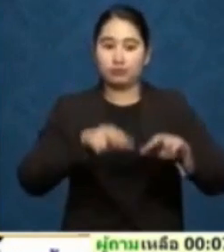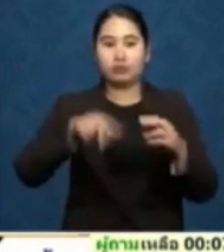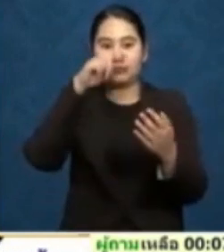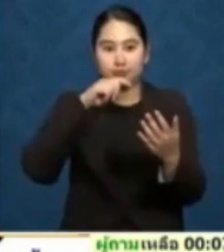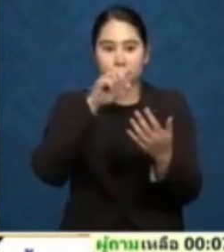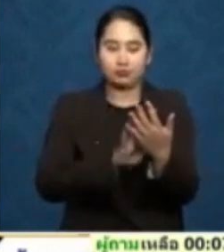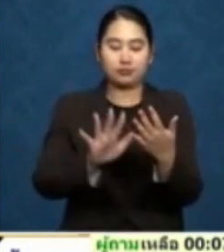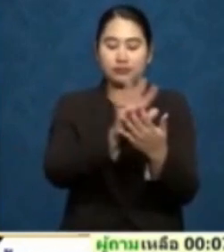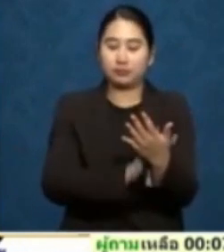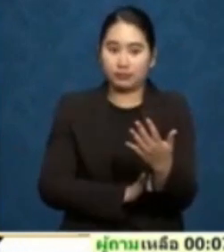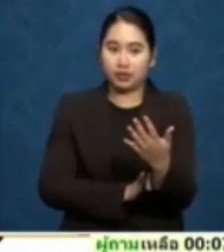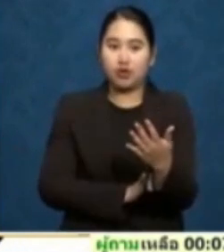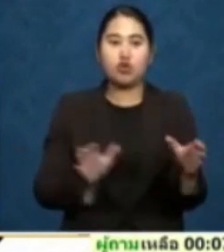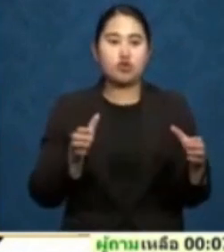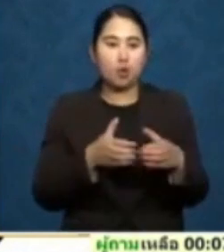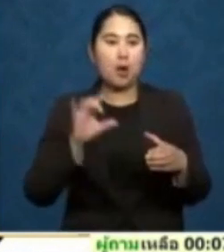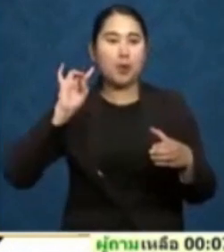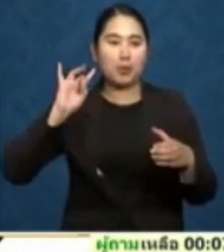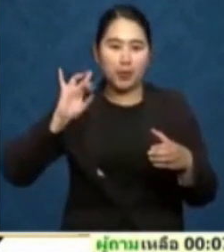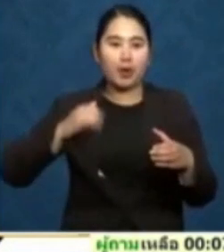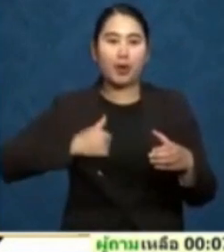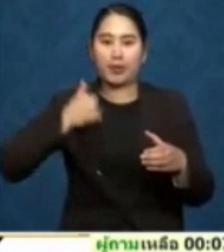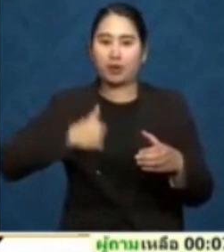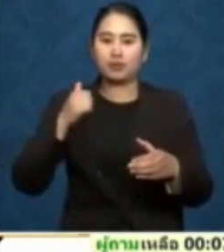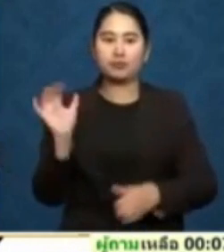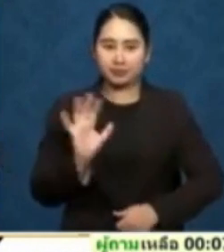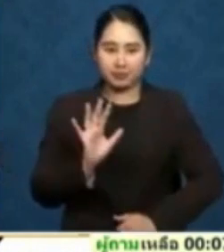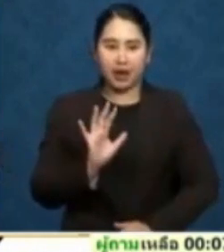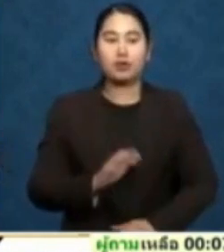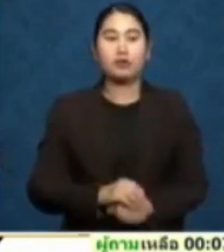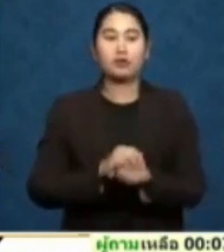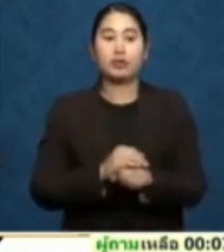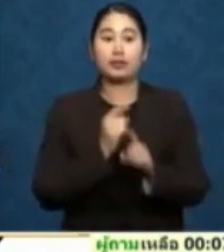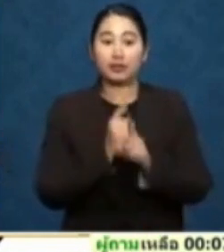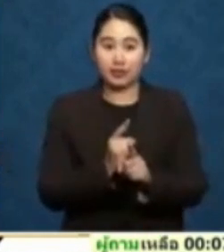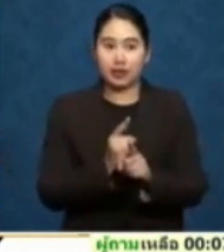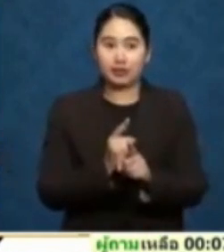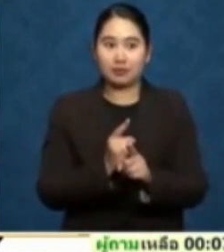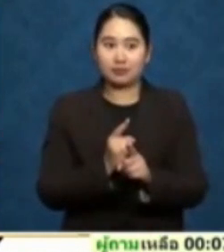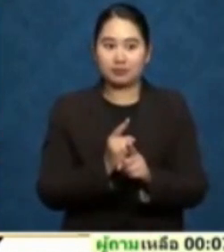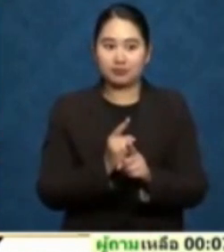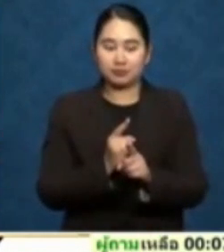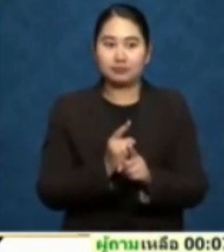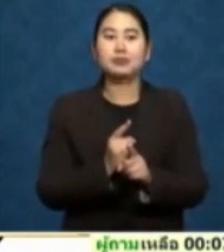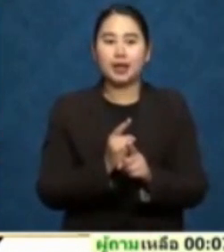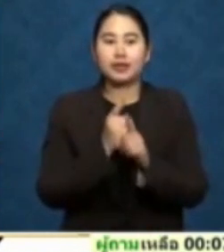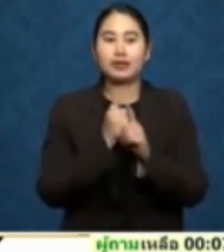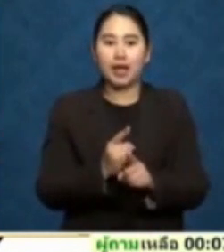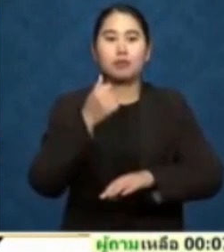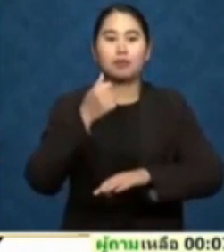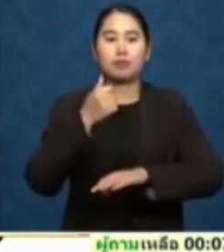ให้ปราศจากผู้มีอิทธิพลตามที่ท่านรัฐมนตรีชาดามานั่งข้างๆเป็นเพื่อนท่านแล้วครับให้ตรวจสอบกันห